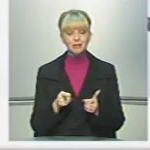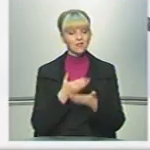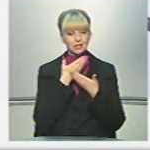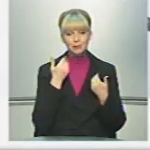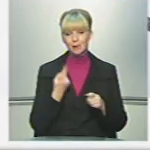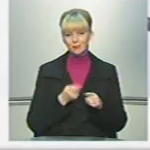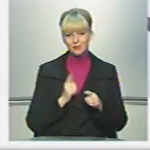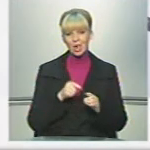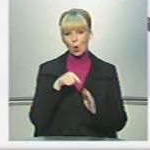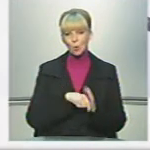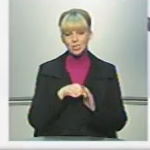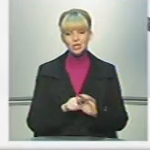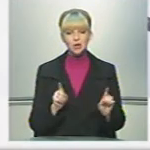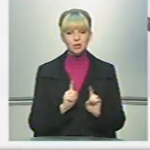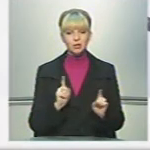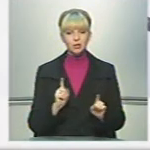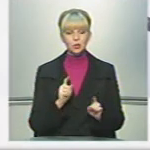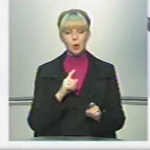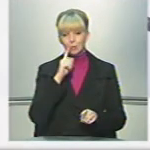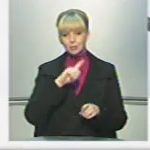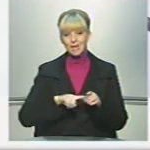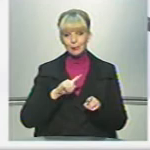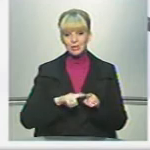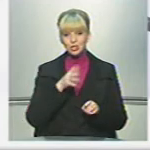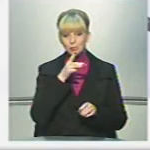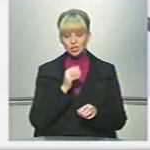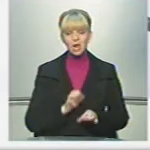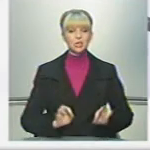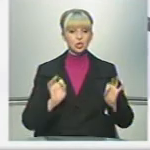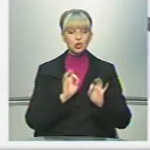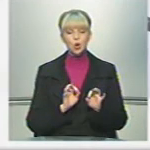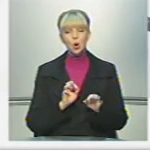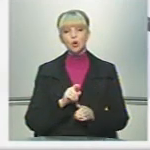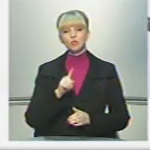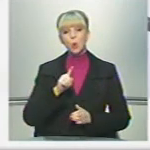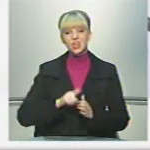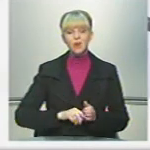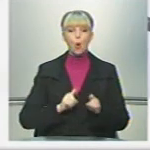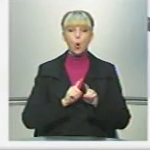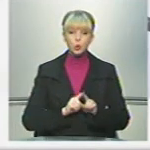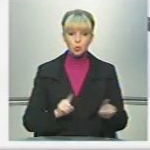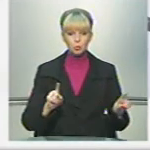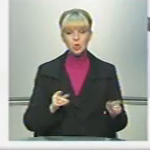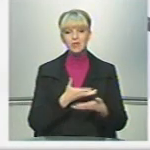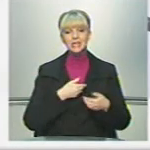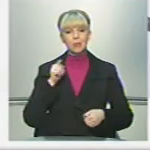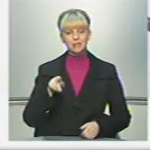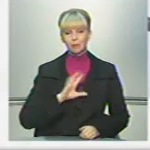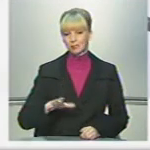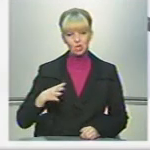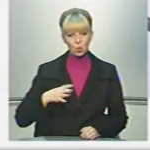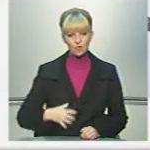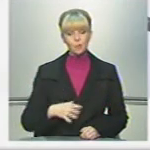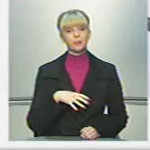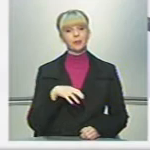Це означає, що найближчим часом нічого сподіватися особливого нам там не доводиться.